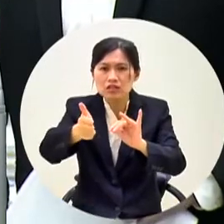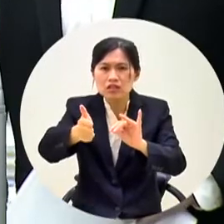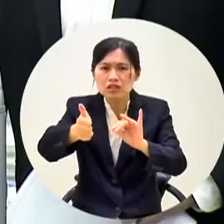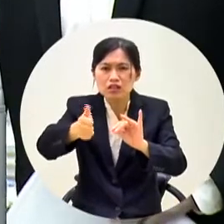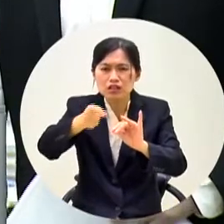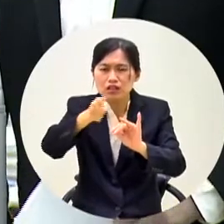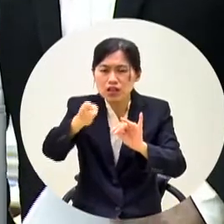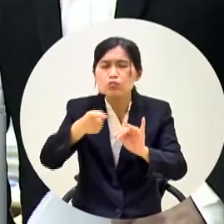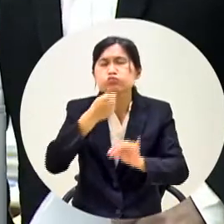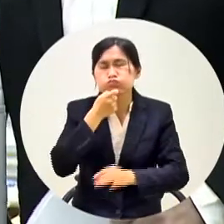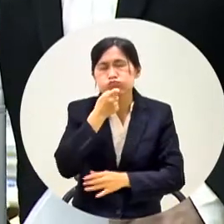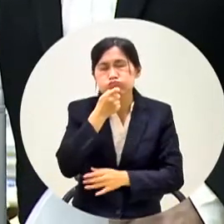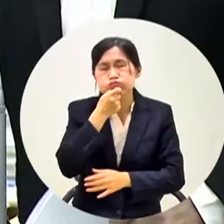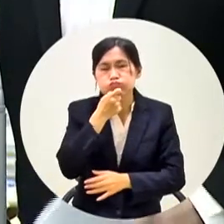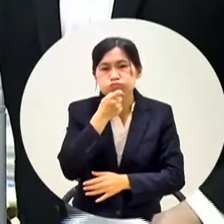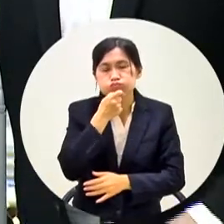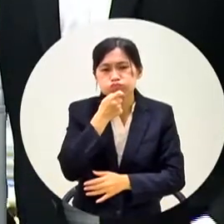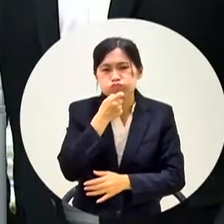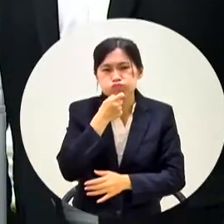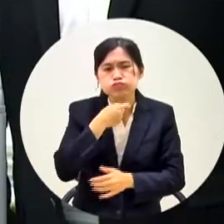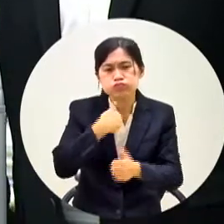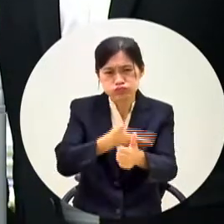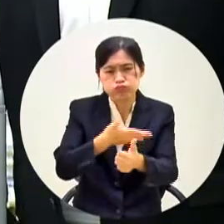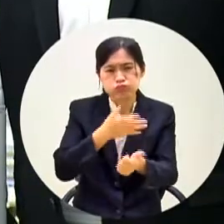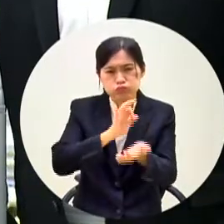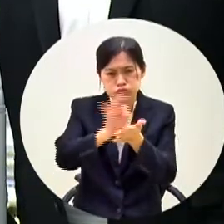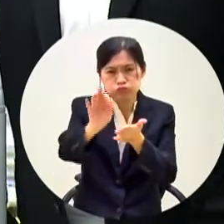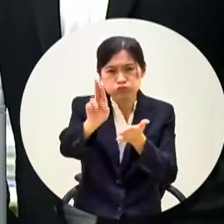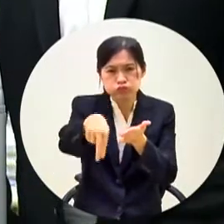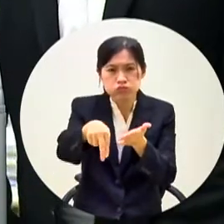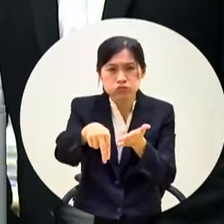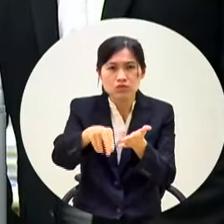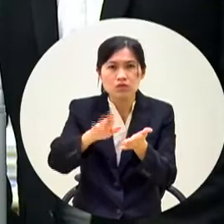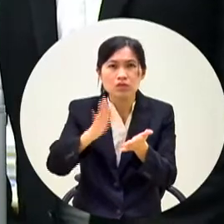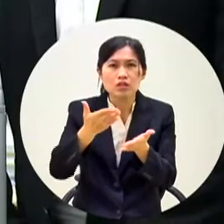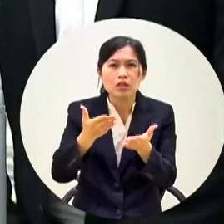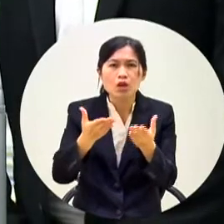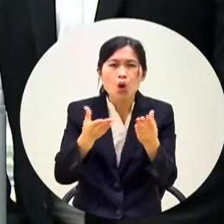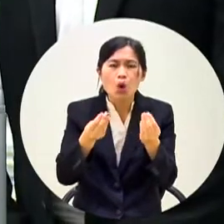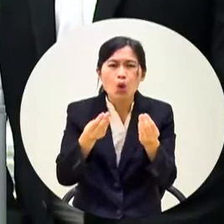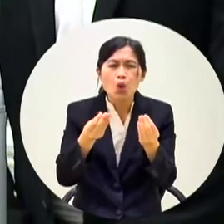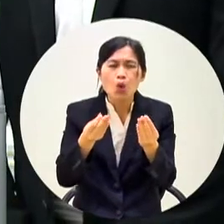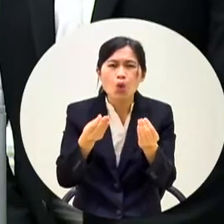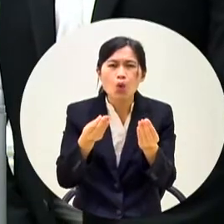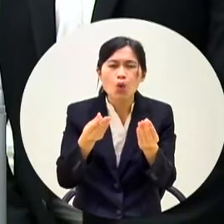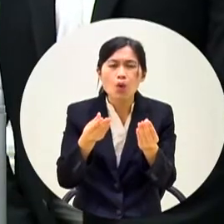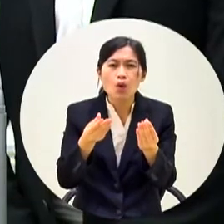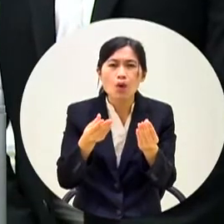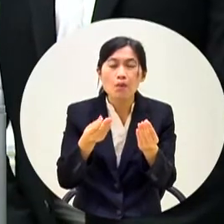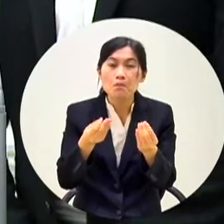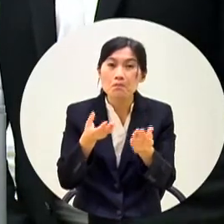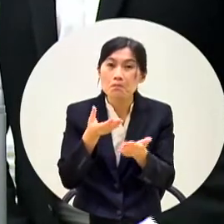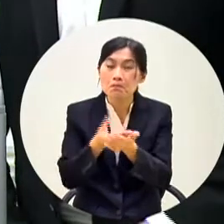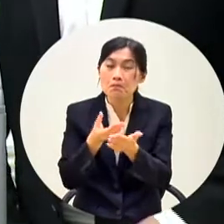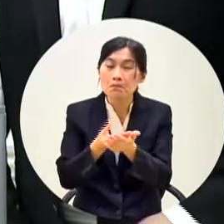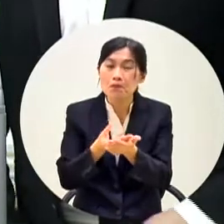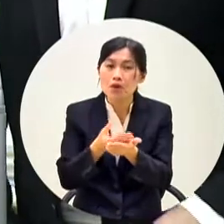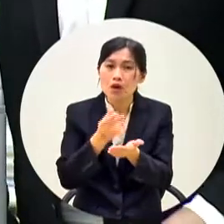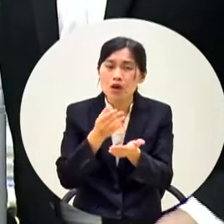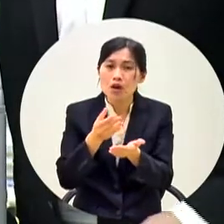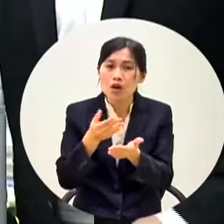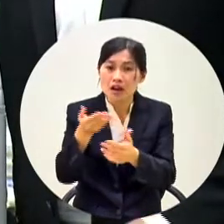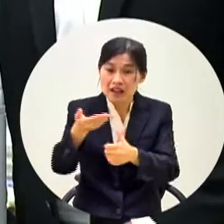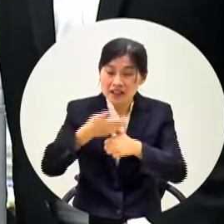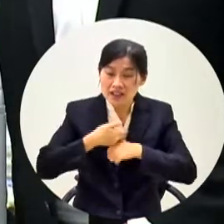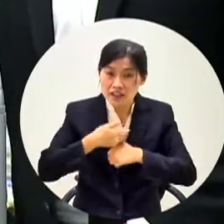提供无偿使用。 是。 啊，即目前这个无偿使用的厂商头占10%偌济？ 其